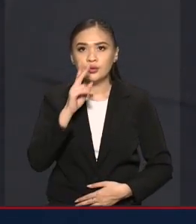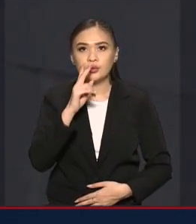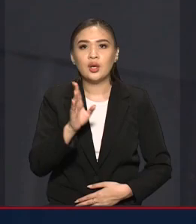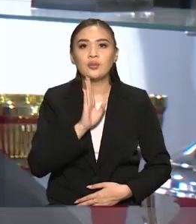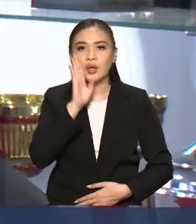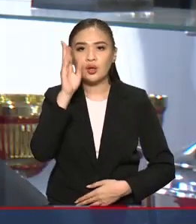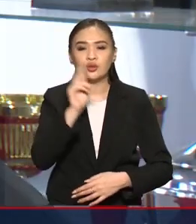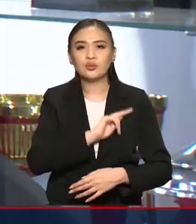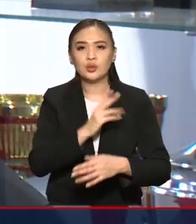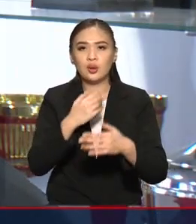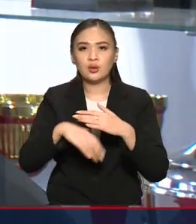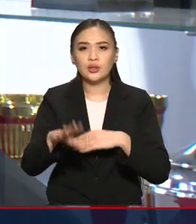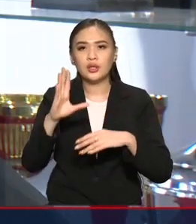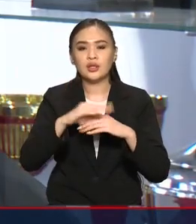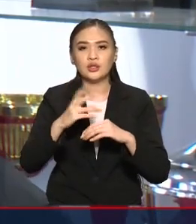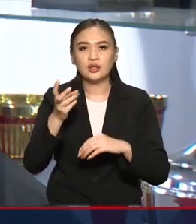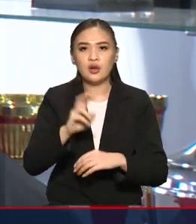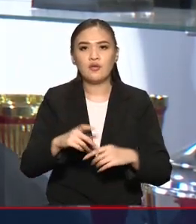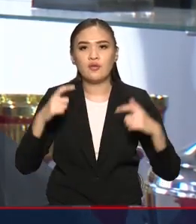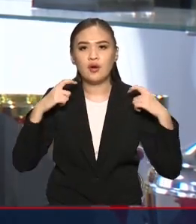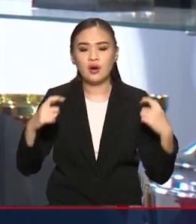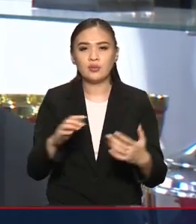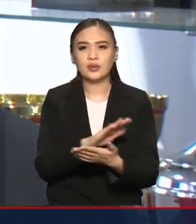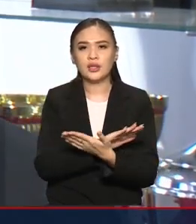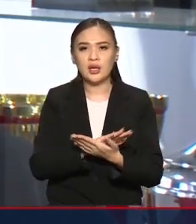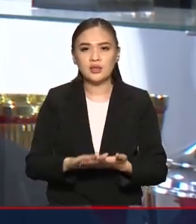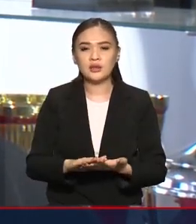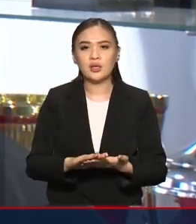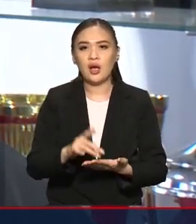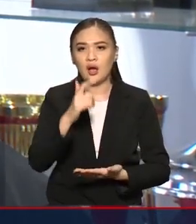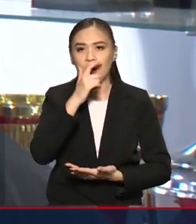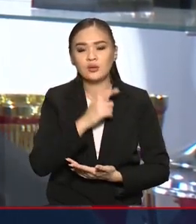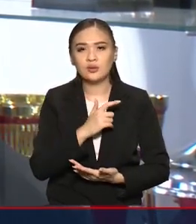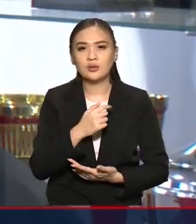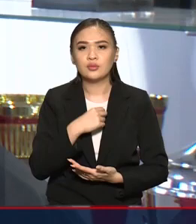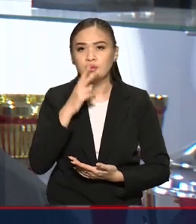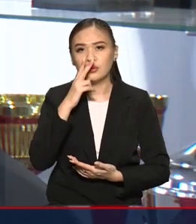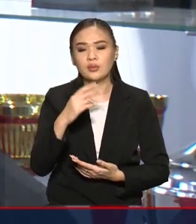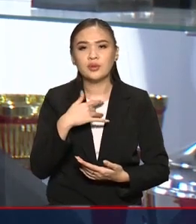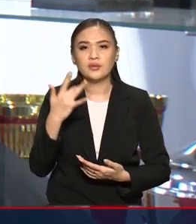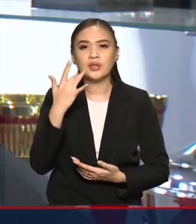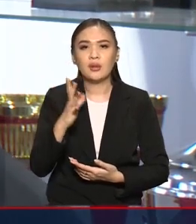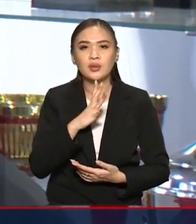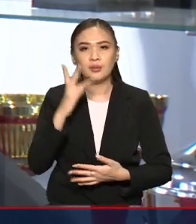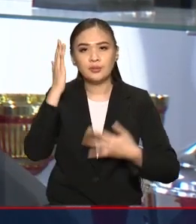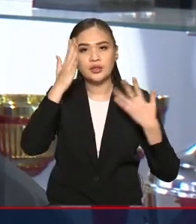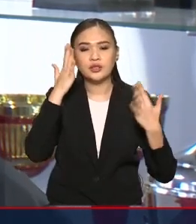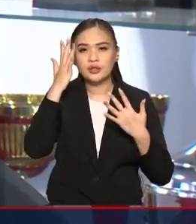жұмысқа кетеді, кешке келеді, форма стройный, тап таза жүреді. Содан кейін мен де соған қызығатын.